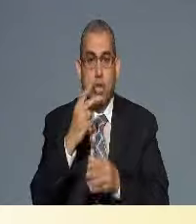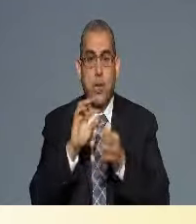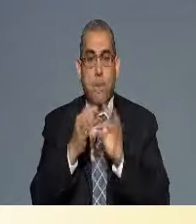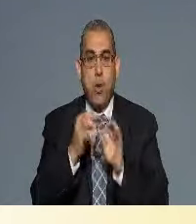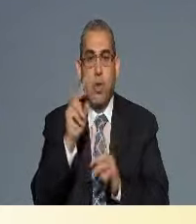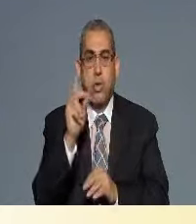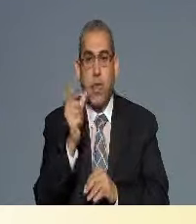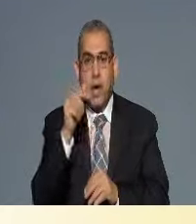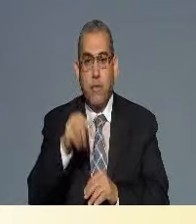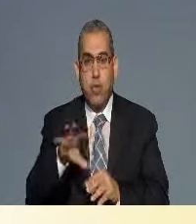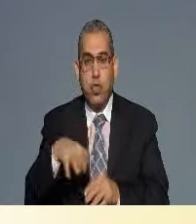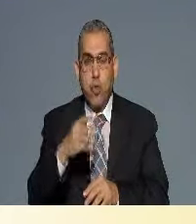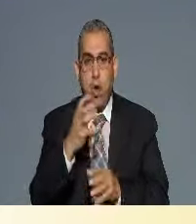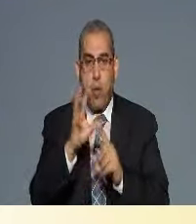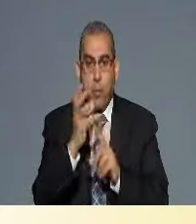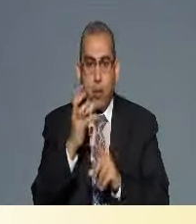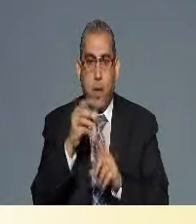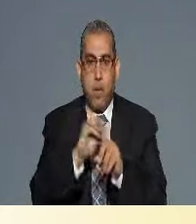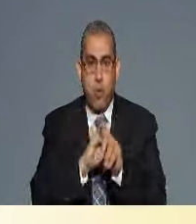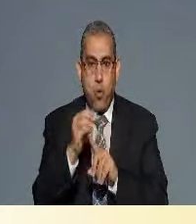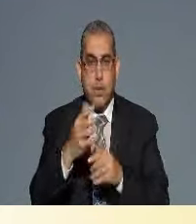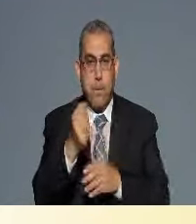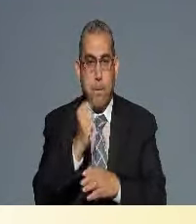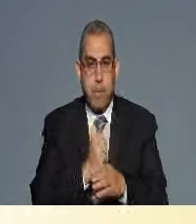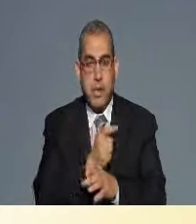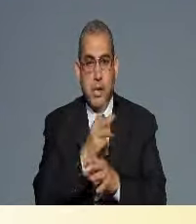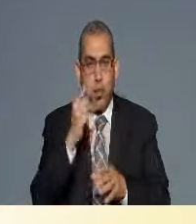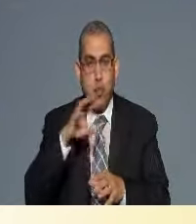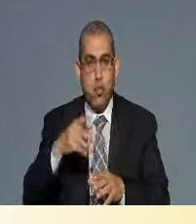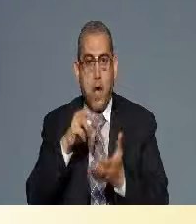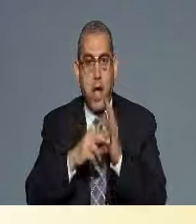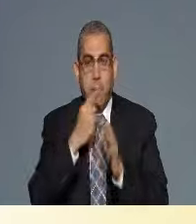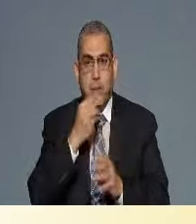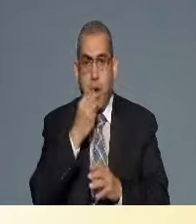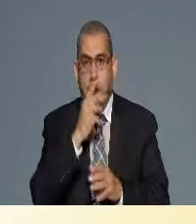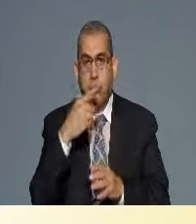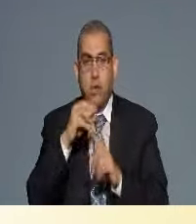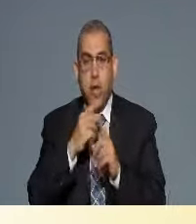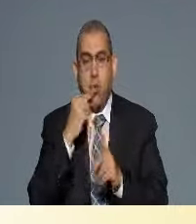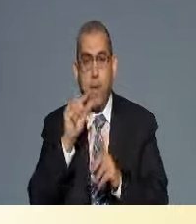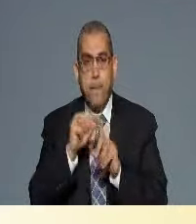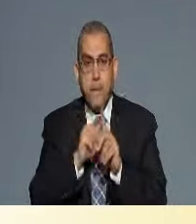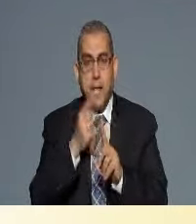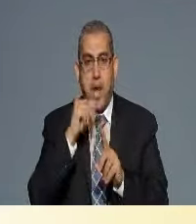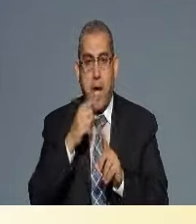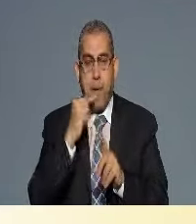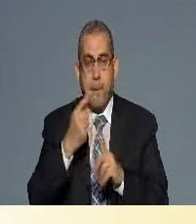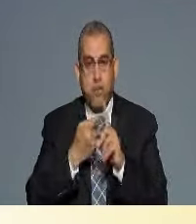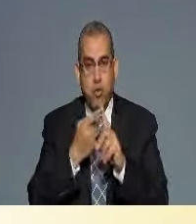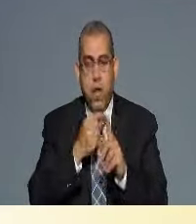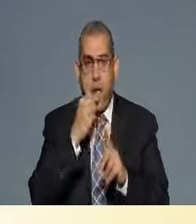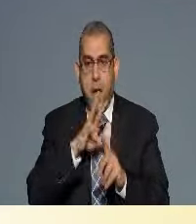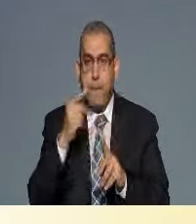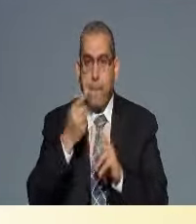في اسواق فاكهه وثلاجات موز واسواق الخضار والبقوليات واسواق الفاكهه الموسميه، وايضا في مركز